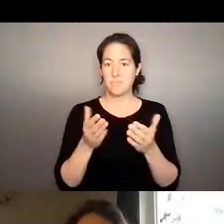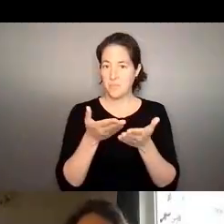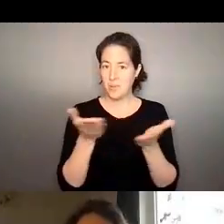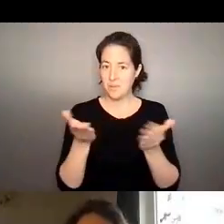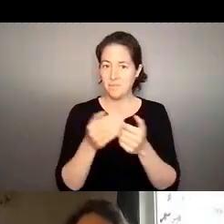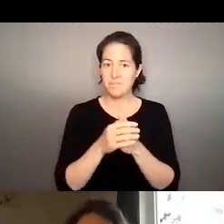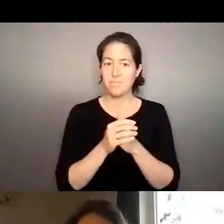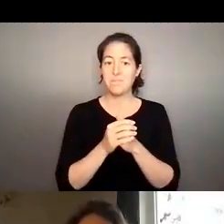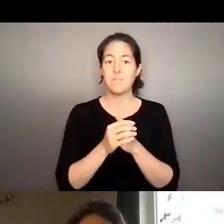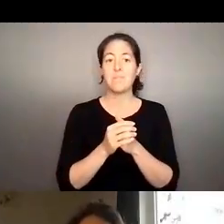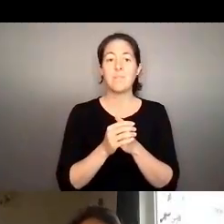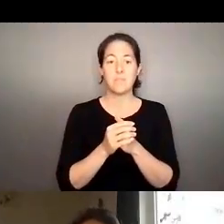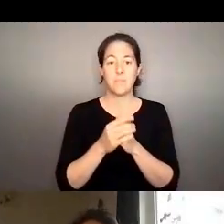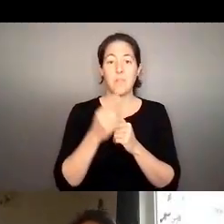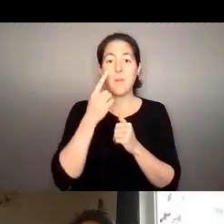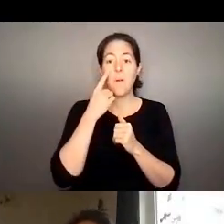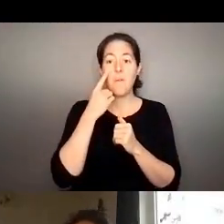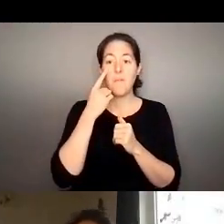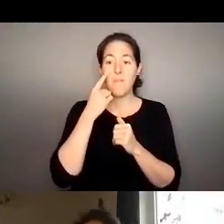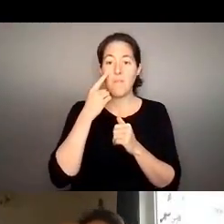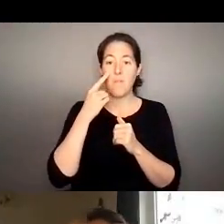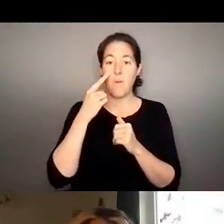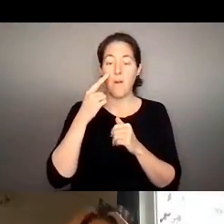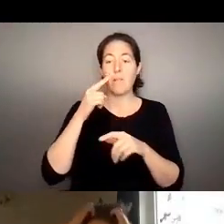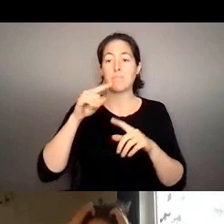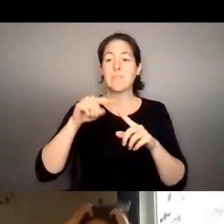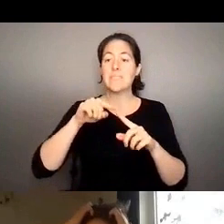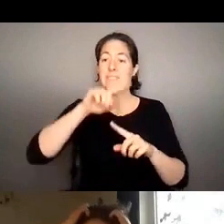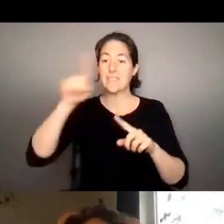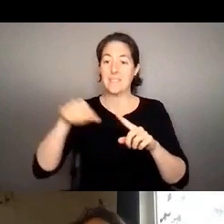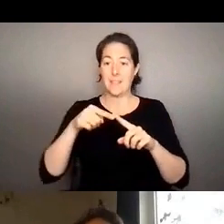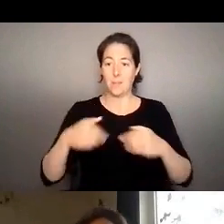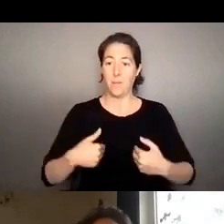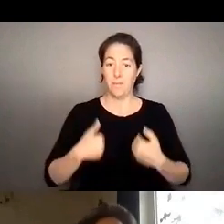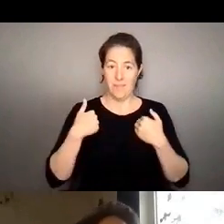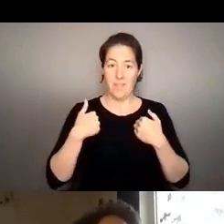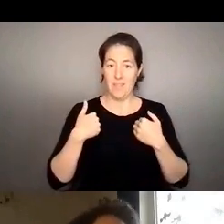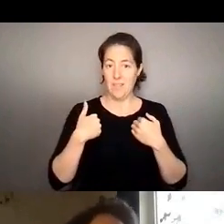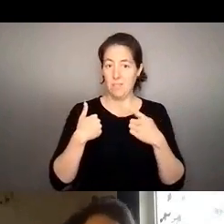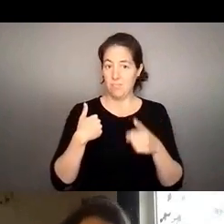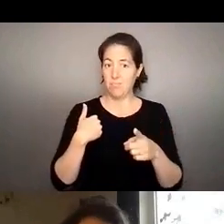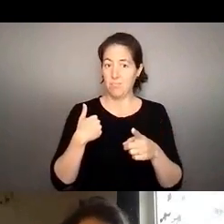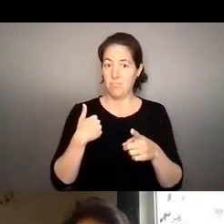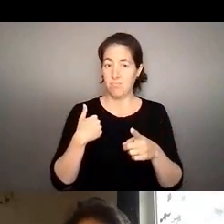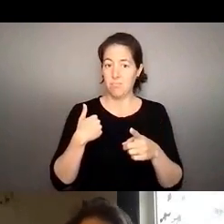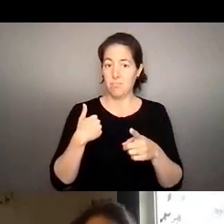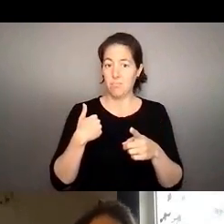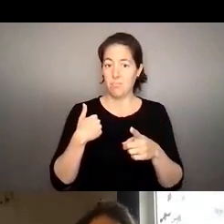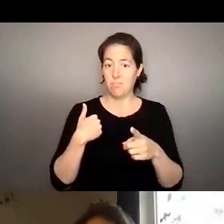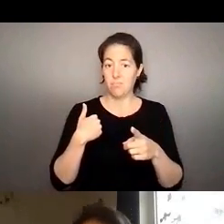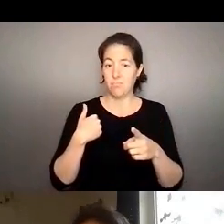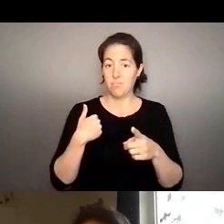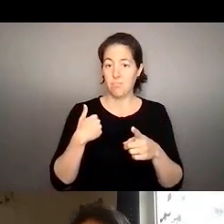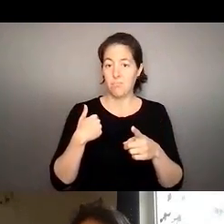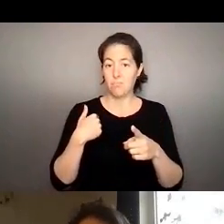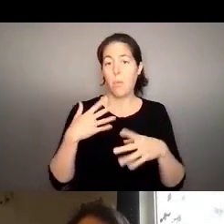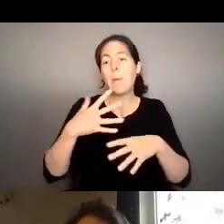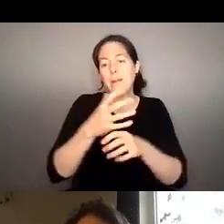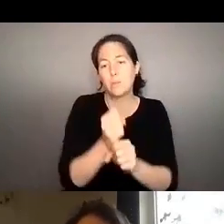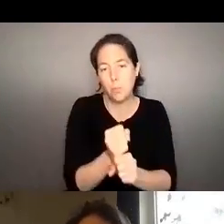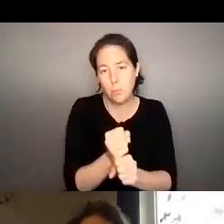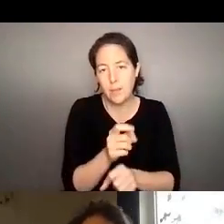Donc, on voit ici un cycle de vie, comme je vous dis, un cycle de vie là, résumé